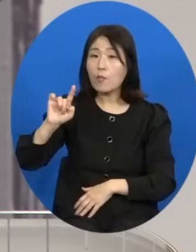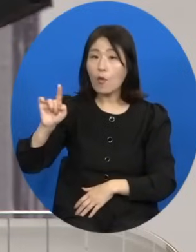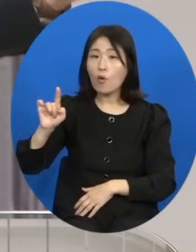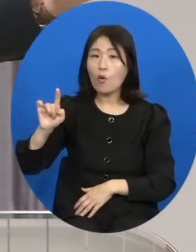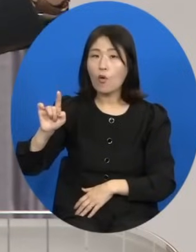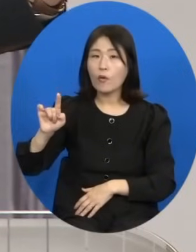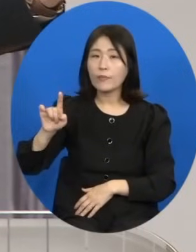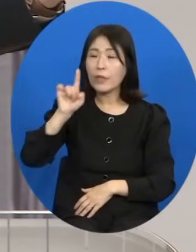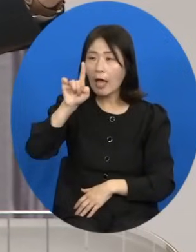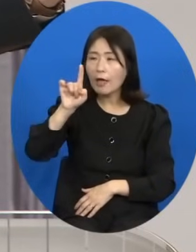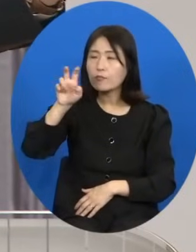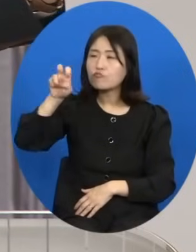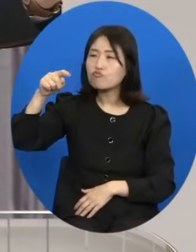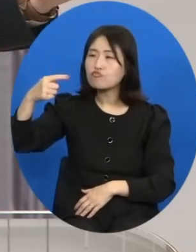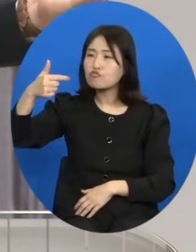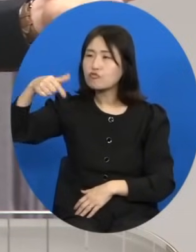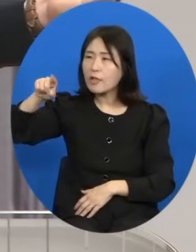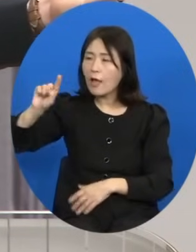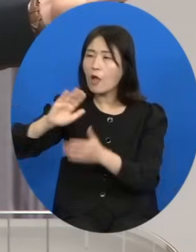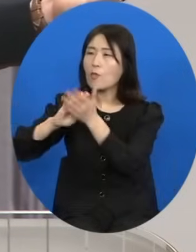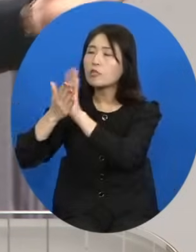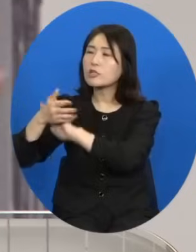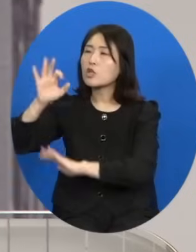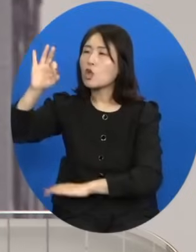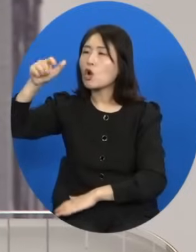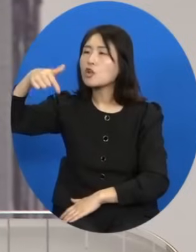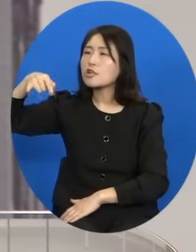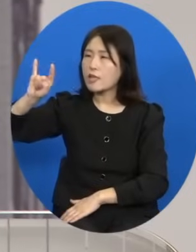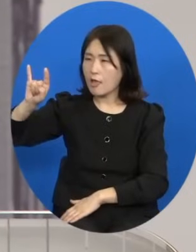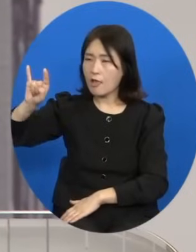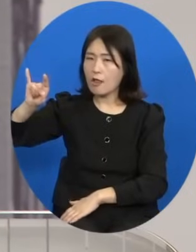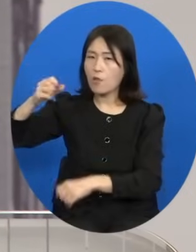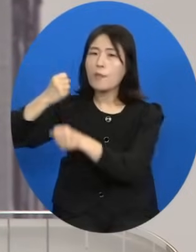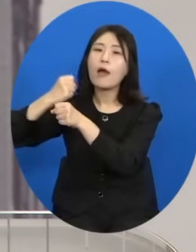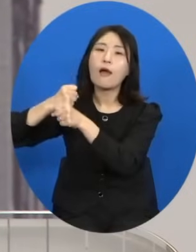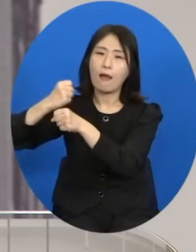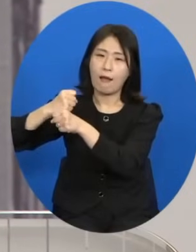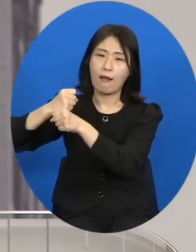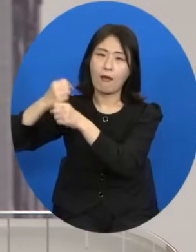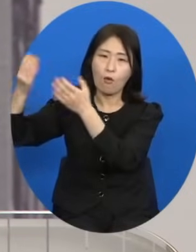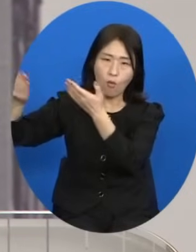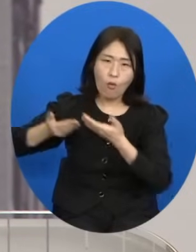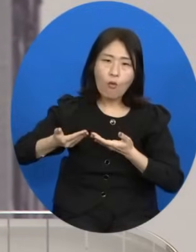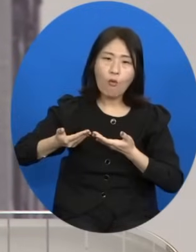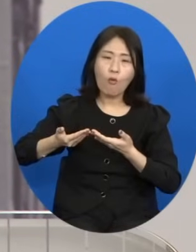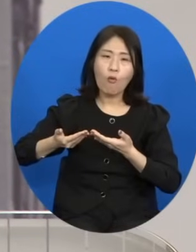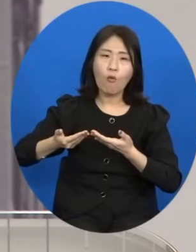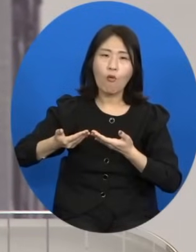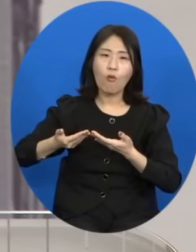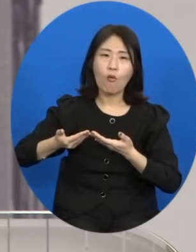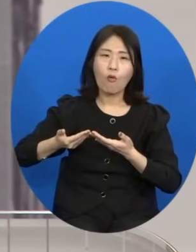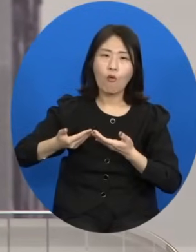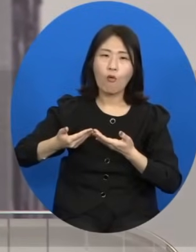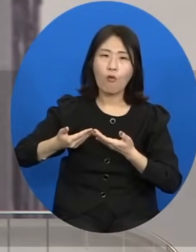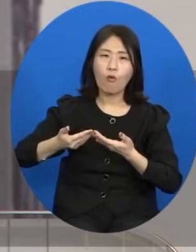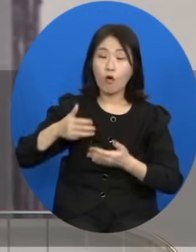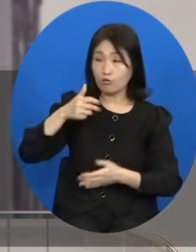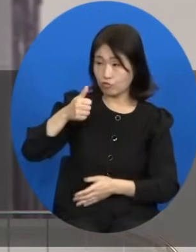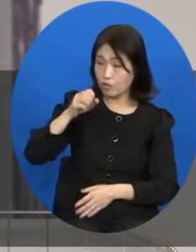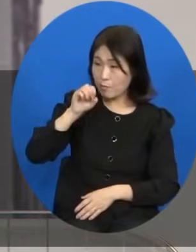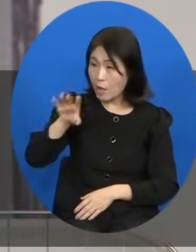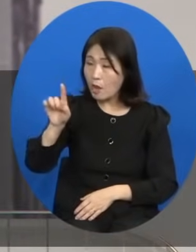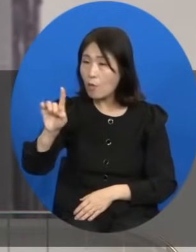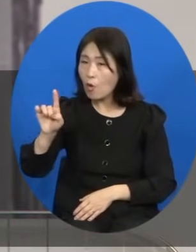열개 문화로 만들었습니다 그랬더니이 주인이 이렇게 얘기를 하는 겁니다 주인이 그에게 말하였다 착한